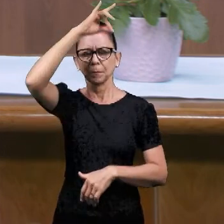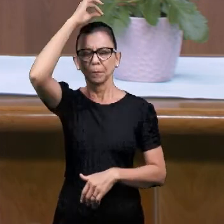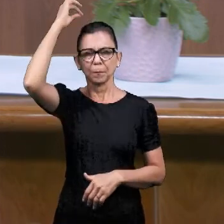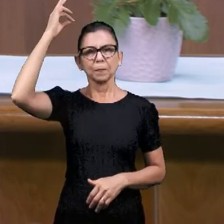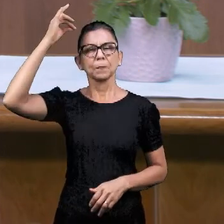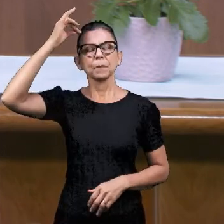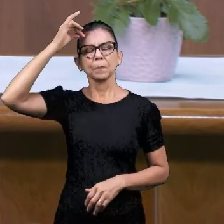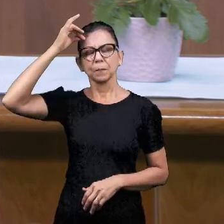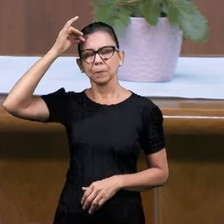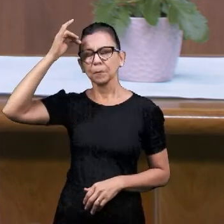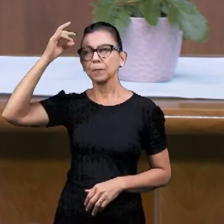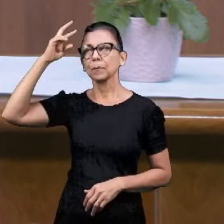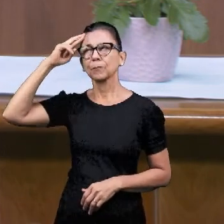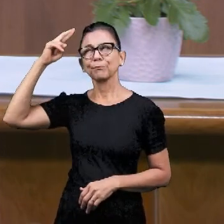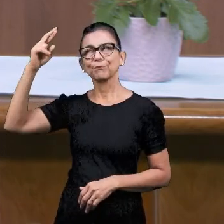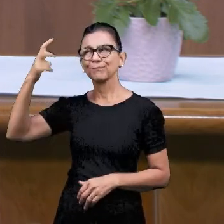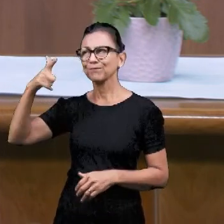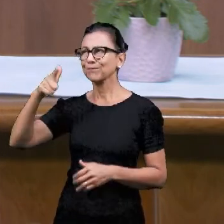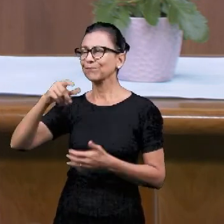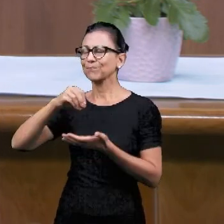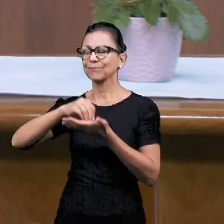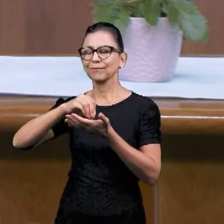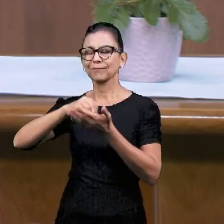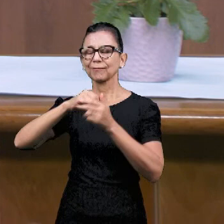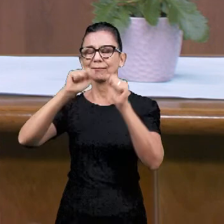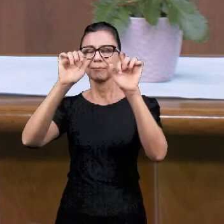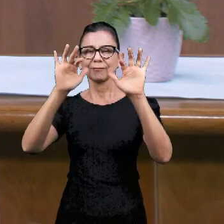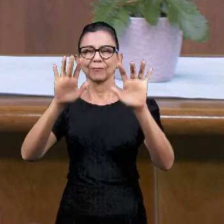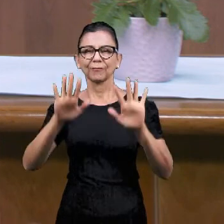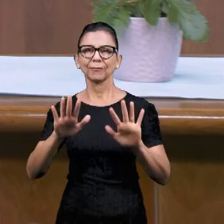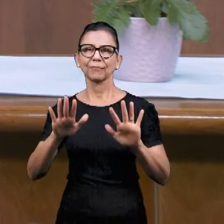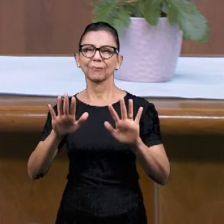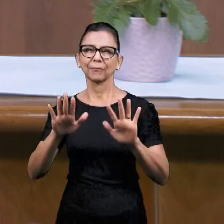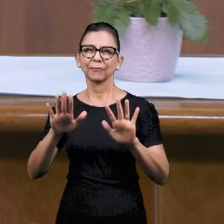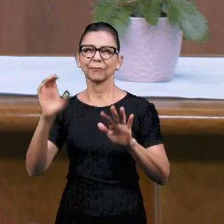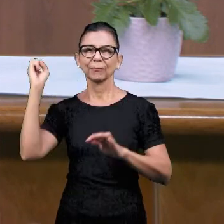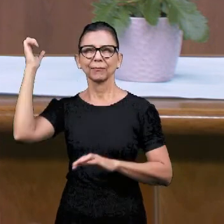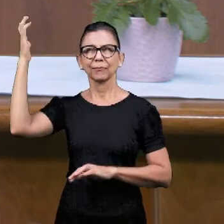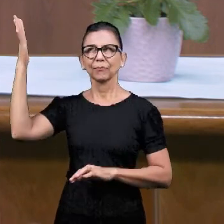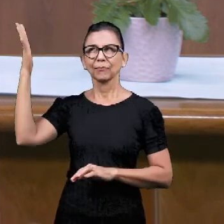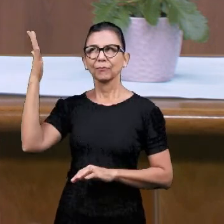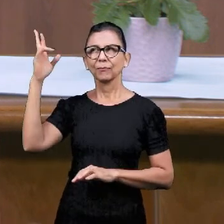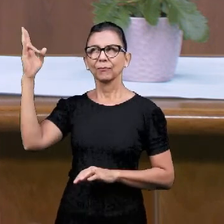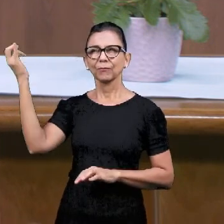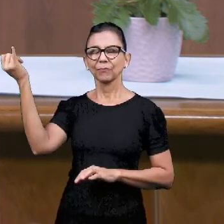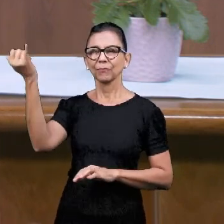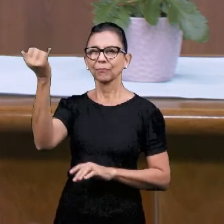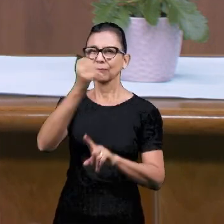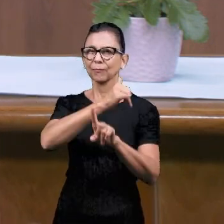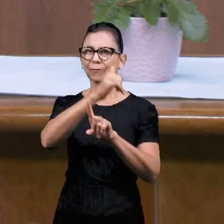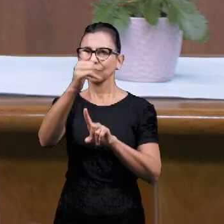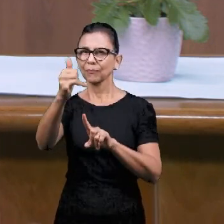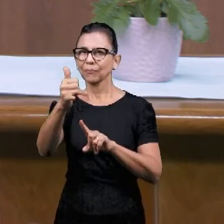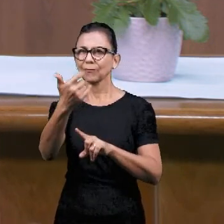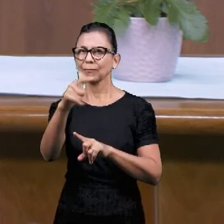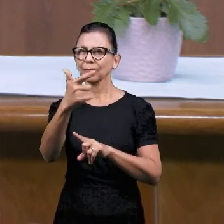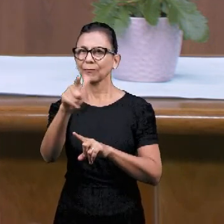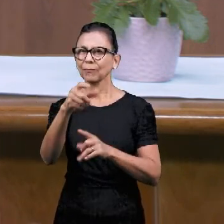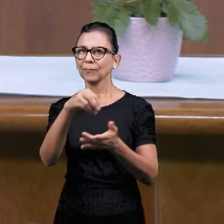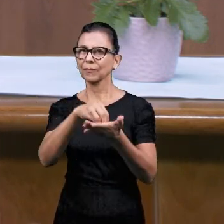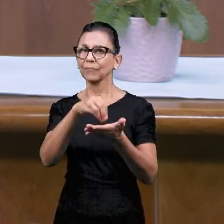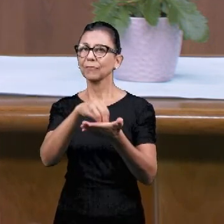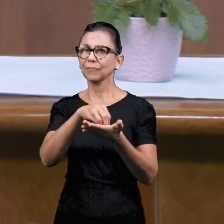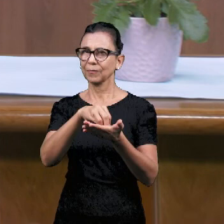Seigneur, et parce qu'il ne nous manque pas la bénédiction d'entendre ta voix. Il ne nous manque pas la prophétie sans